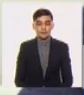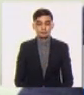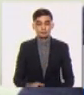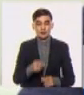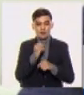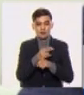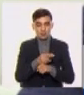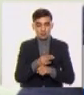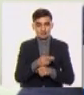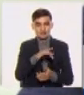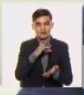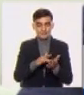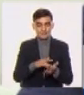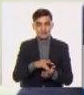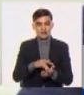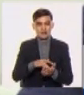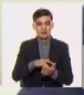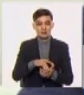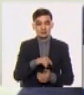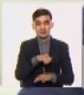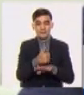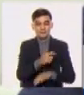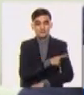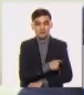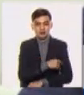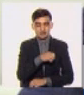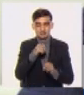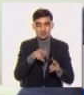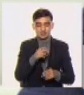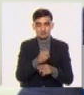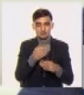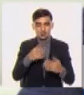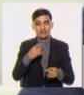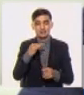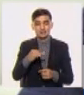Уволен главный врач стерилизационного центра. И по другим